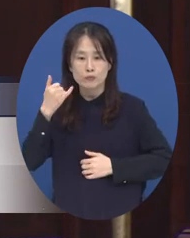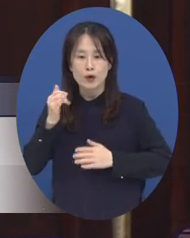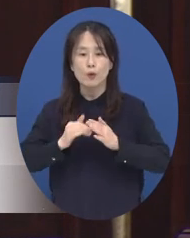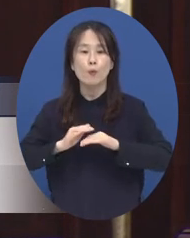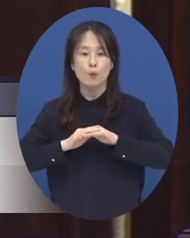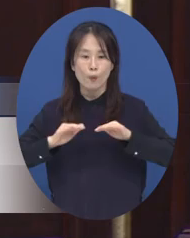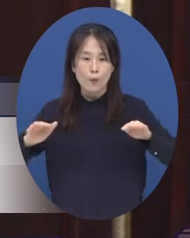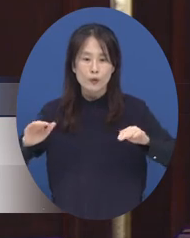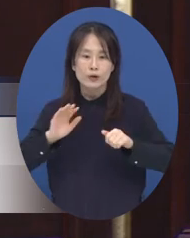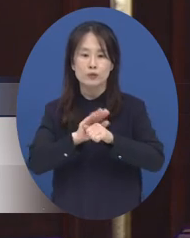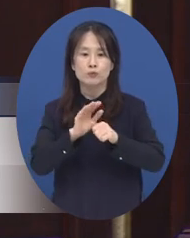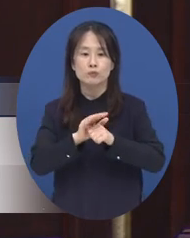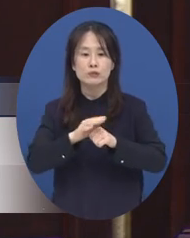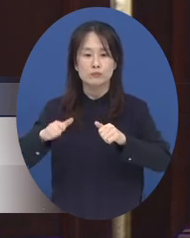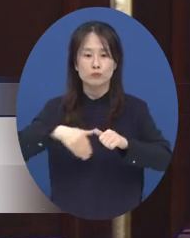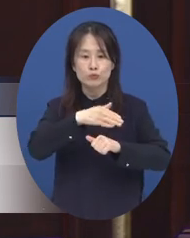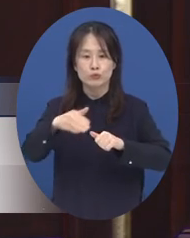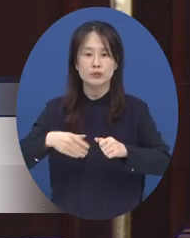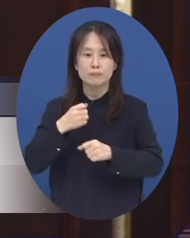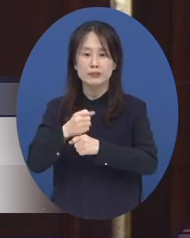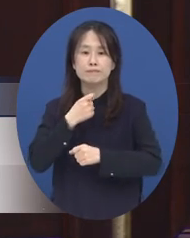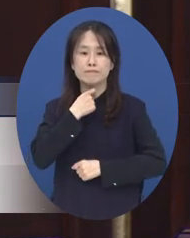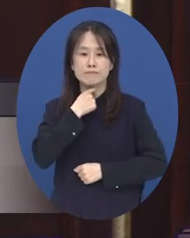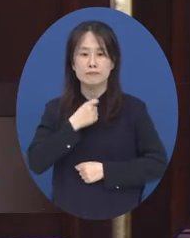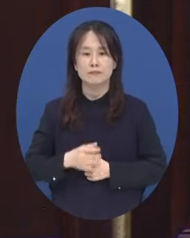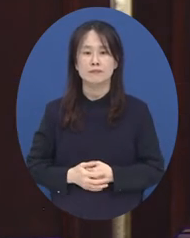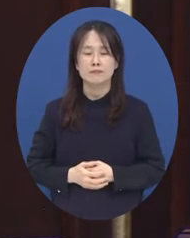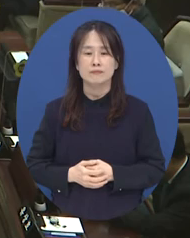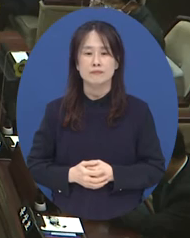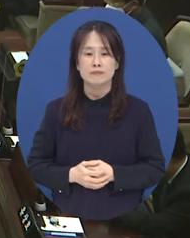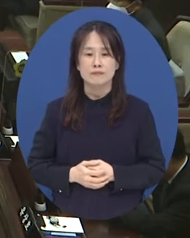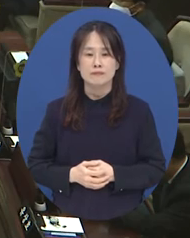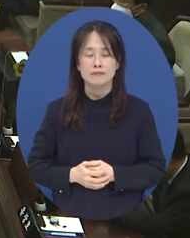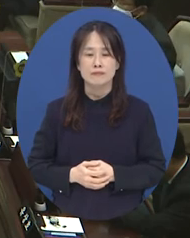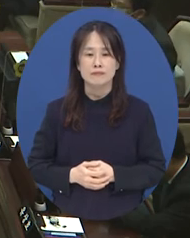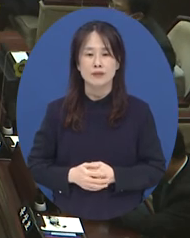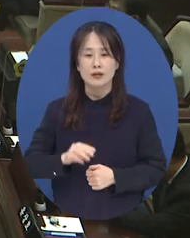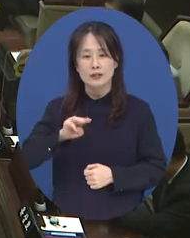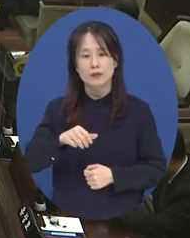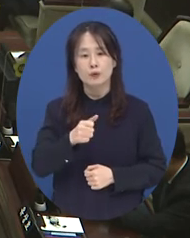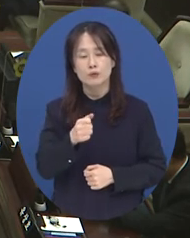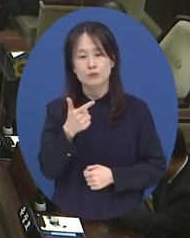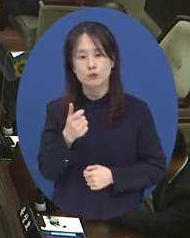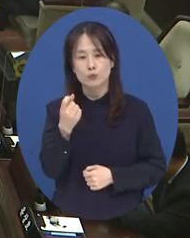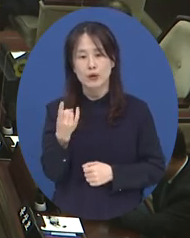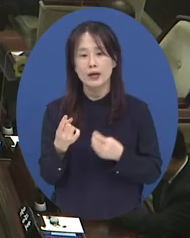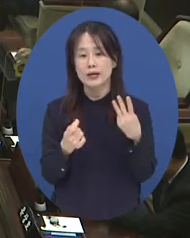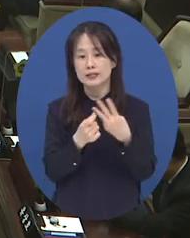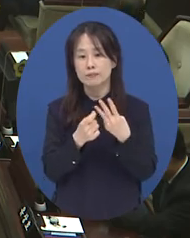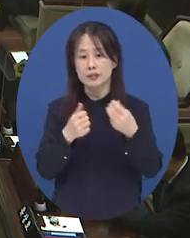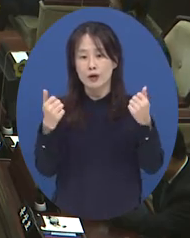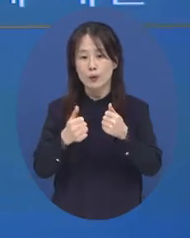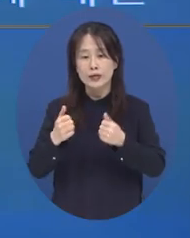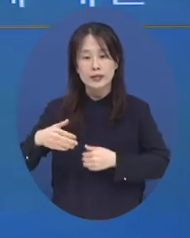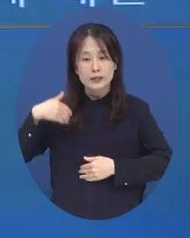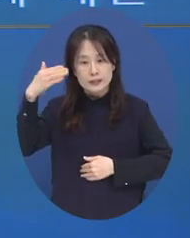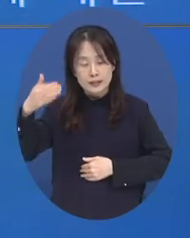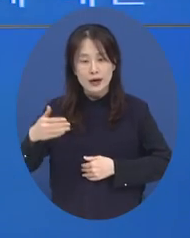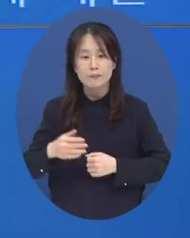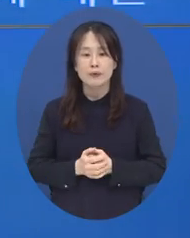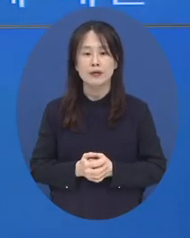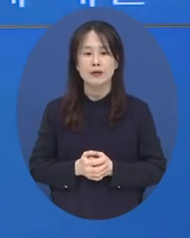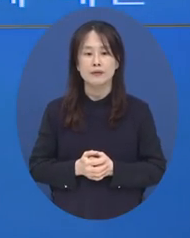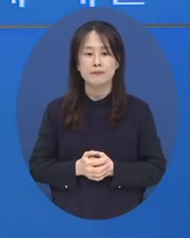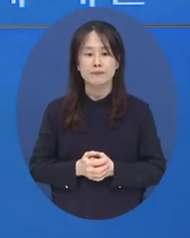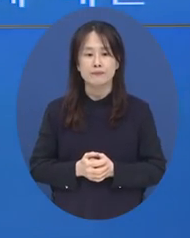제공 한어 신뢰받는 볼 공룡이 조성되기 를 경기도의회 는 제 356회 3차 본회의 에